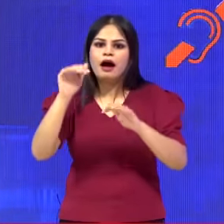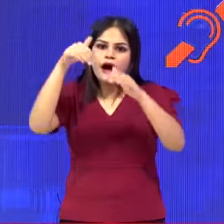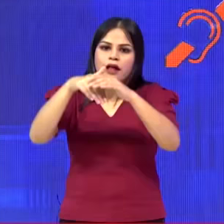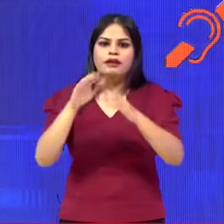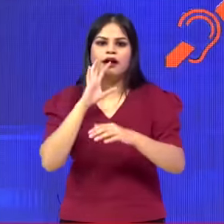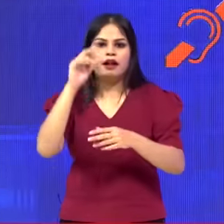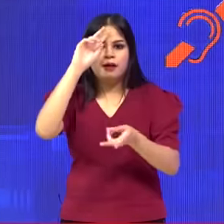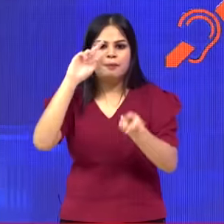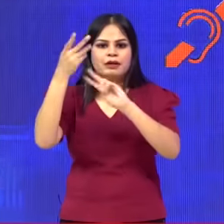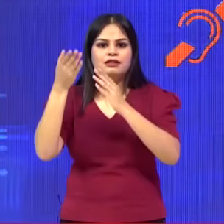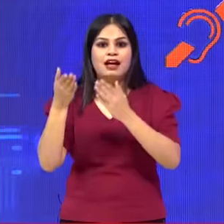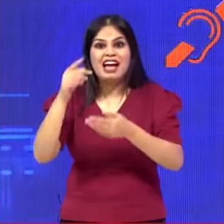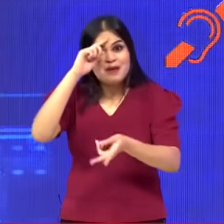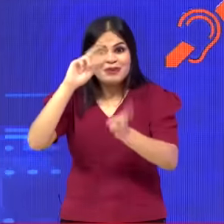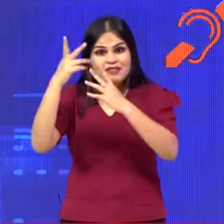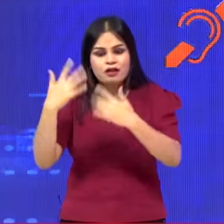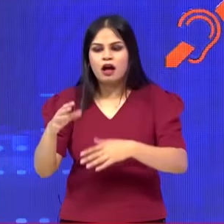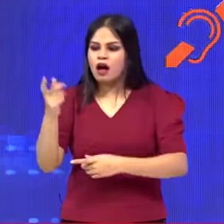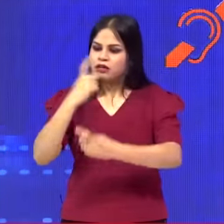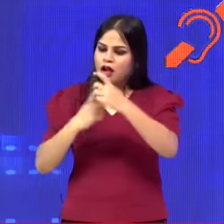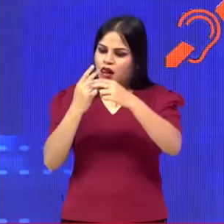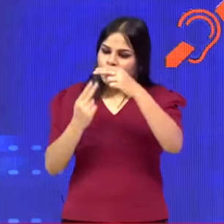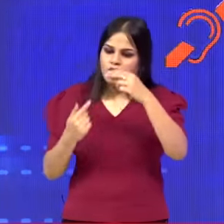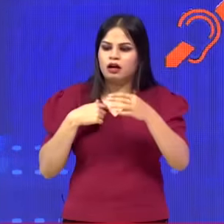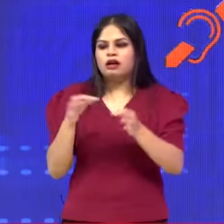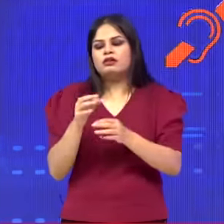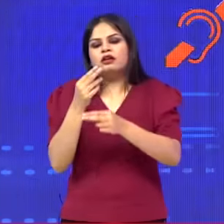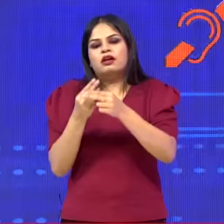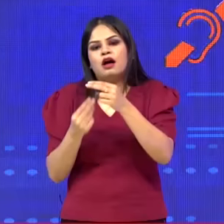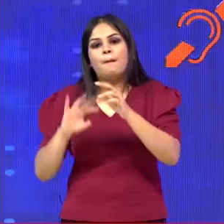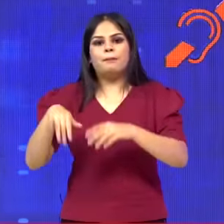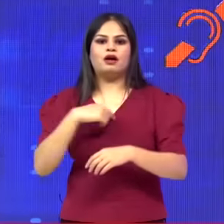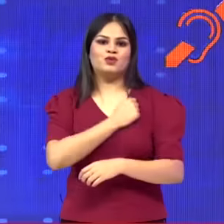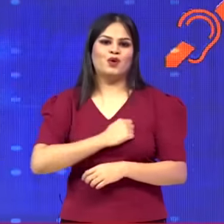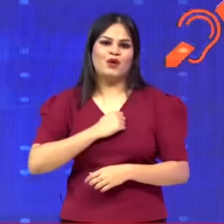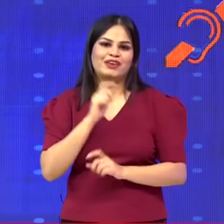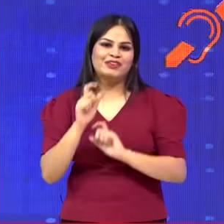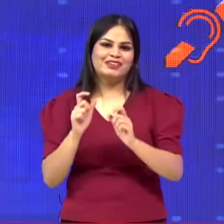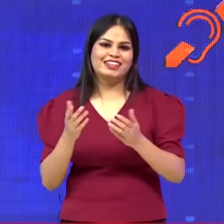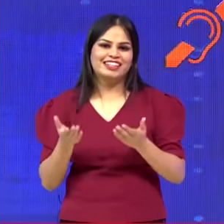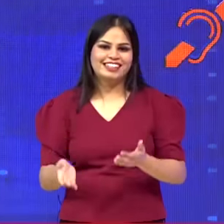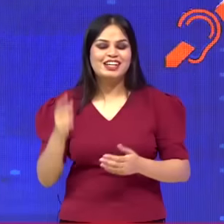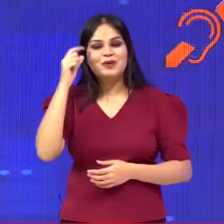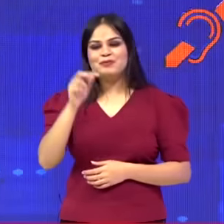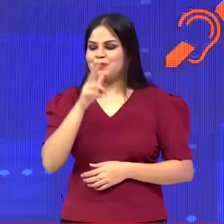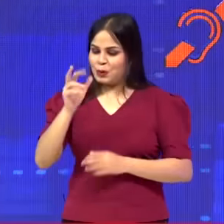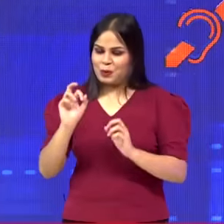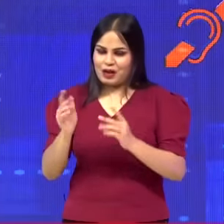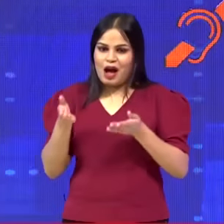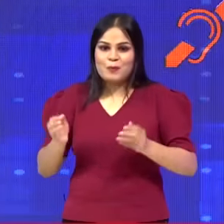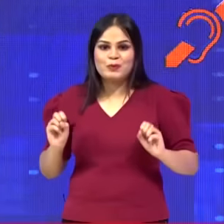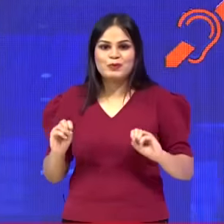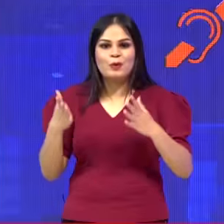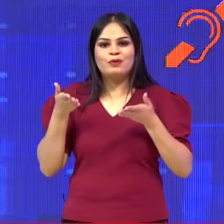उसके एक्सप्लेनेशन देने पड़ते हैं, फिर माफिया मांगनी पड़ती है। भाई ये शुरू करते हैं आपकी अदालत में आज का